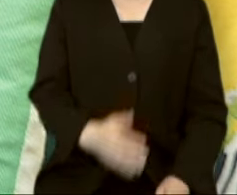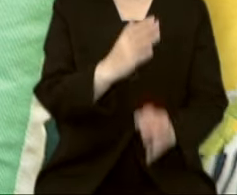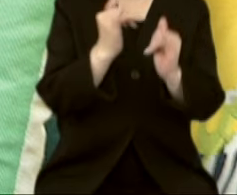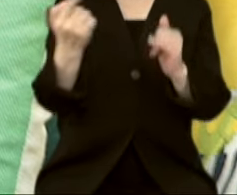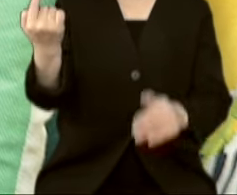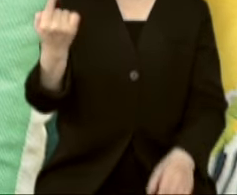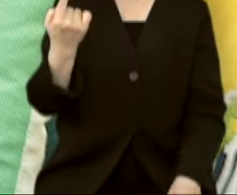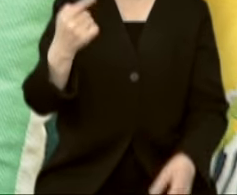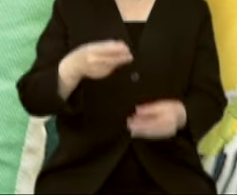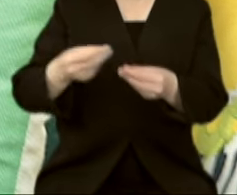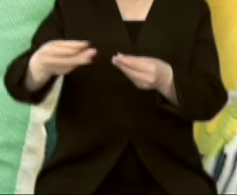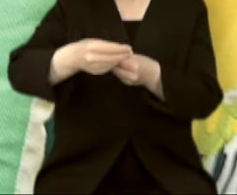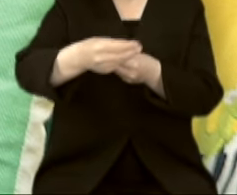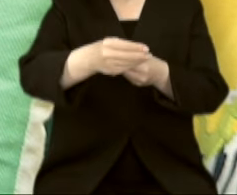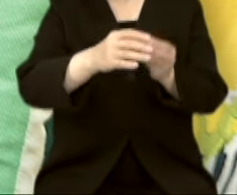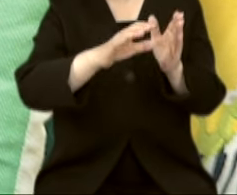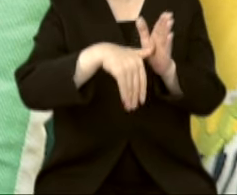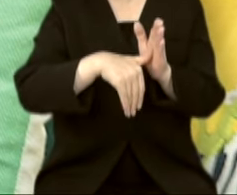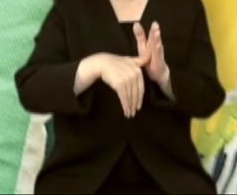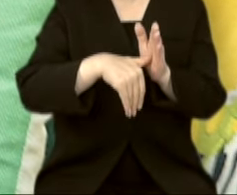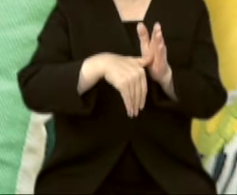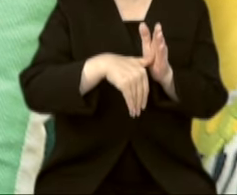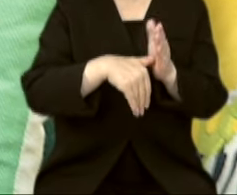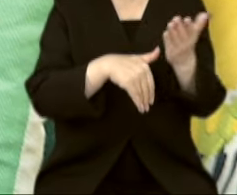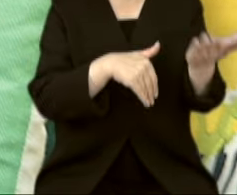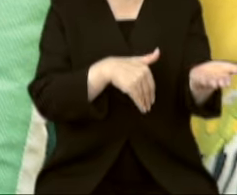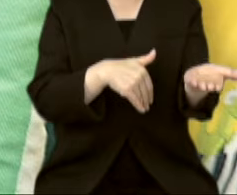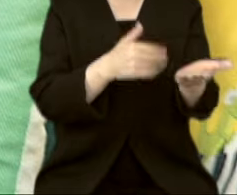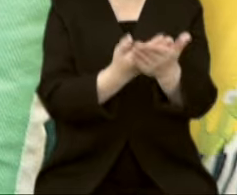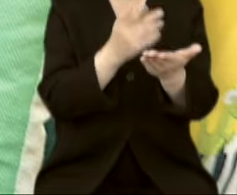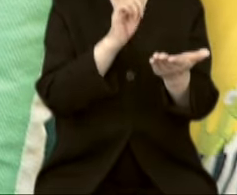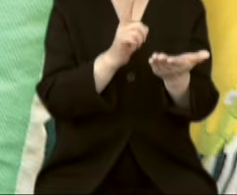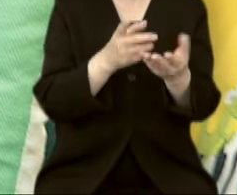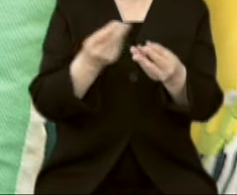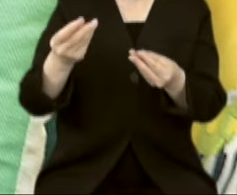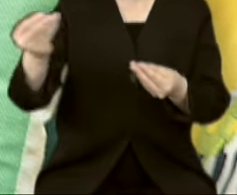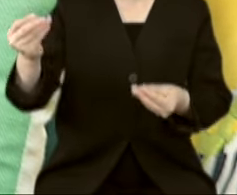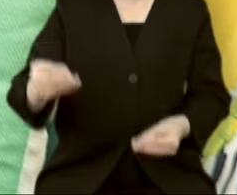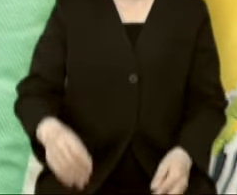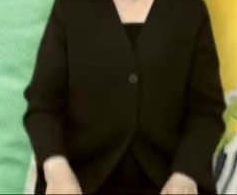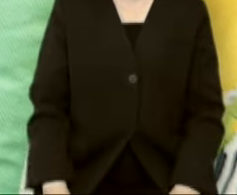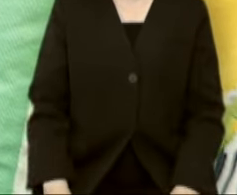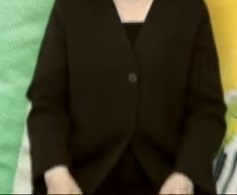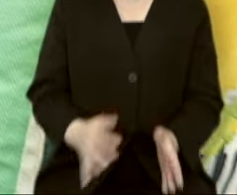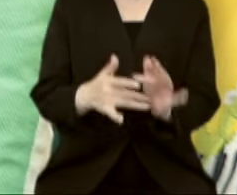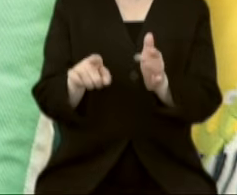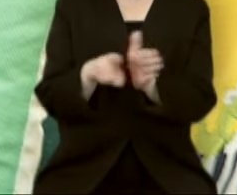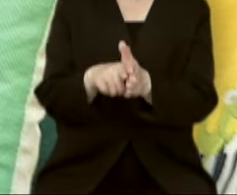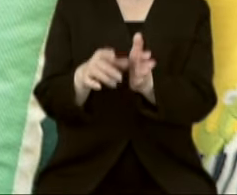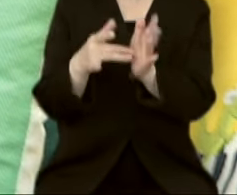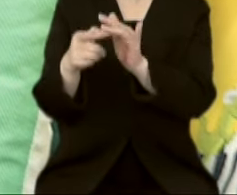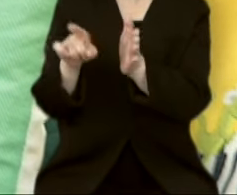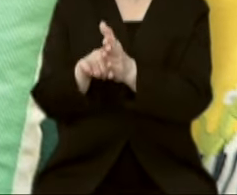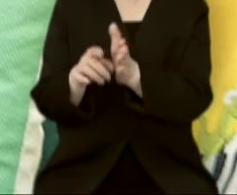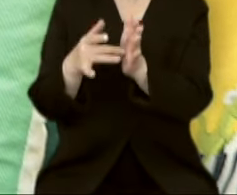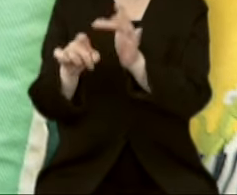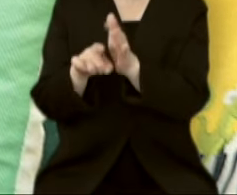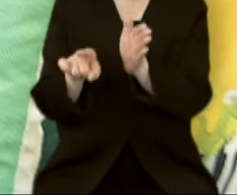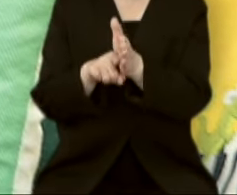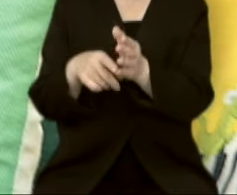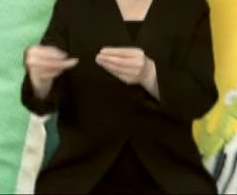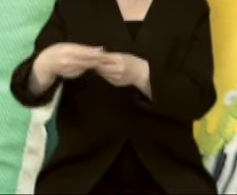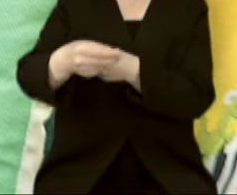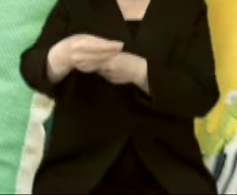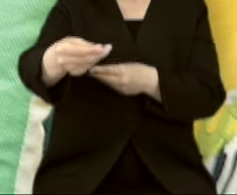청년들이 와서 이렇게 제가 전도지를 나눠주니까 마담 플리즈 마담 플리즈 하면서 받아가는데 예수 믿으세요. 예수 믿으세요. 예수 믿으세요. 예수